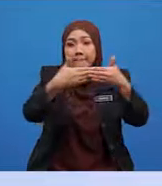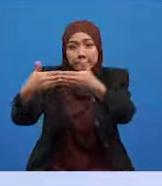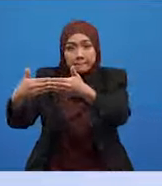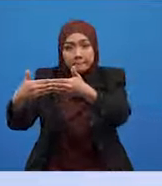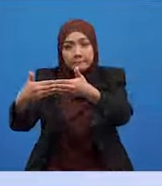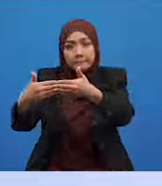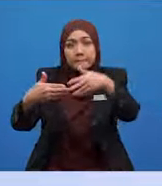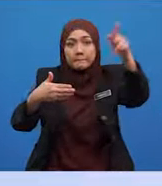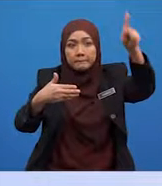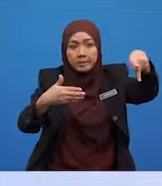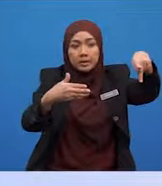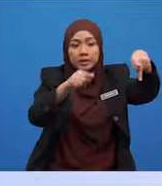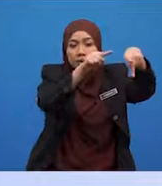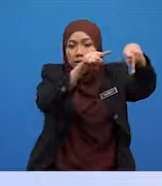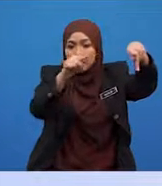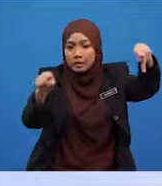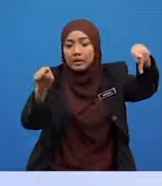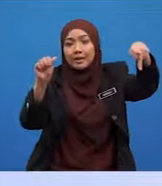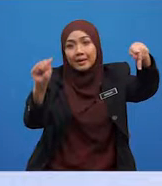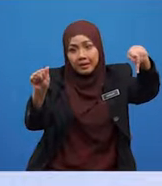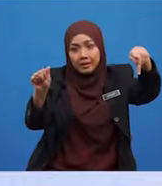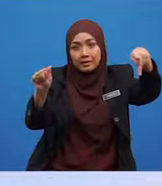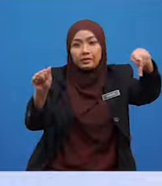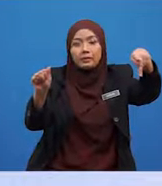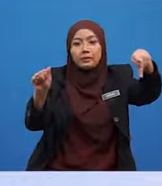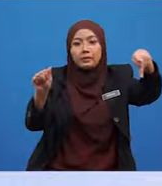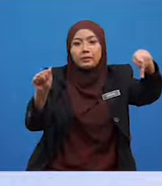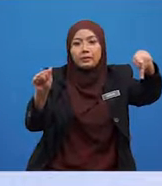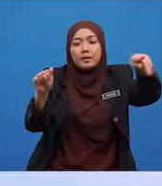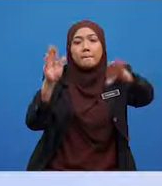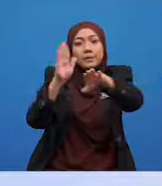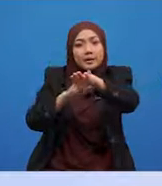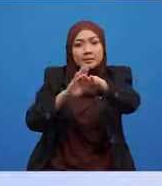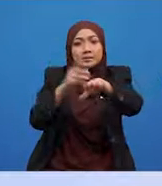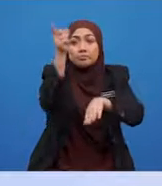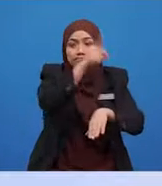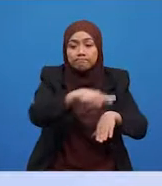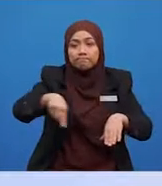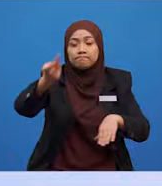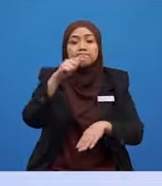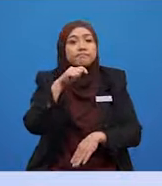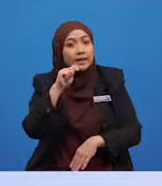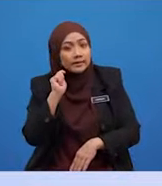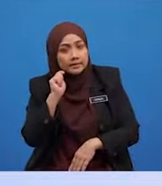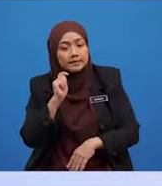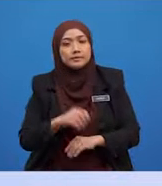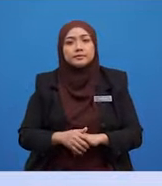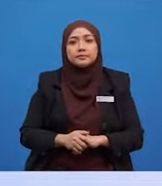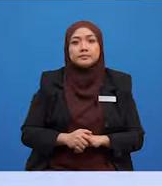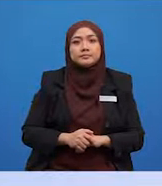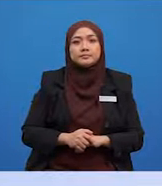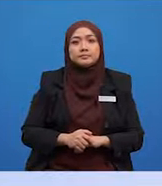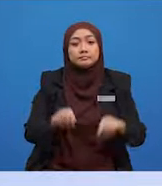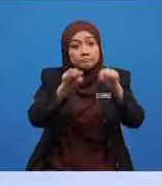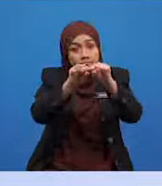P ke titik A yang telah ditanda pada lilitan bulatan. Murid-murid, garis